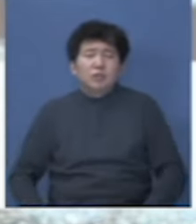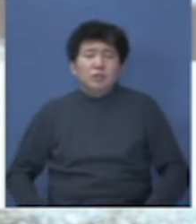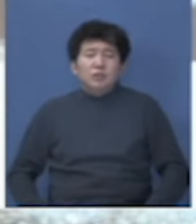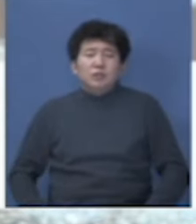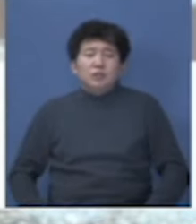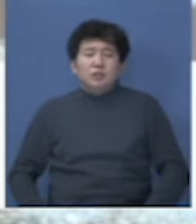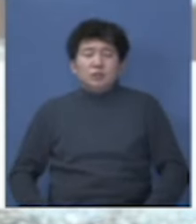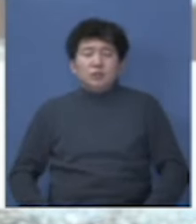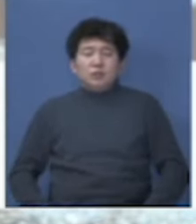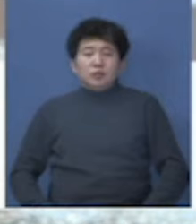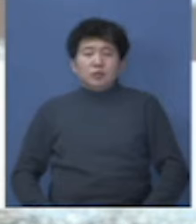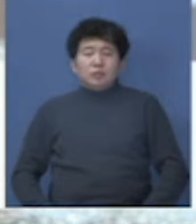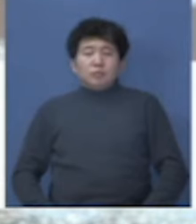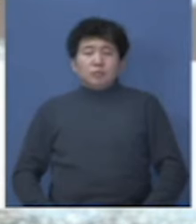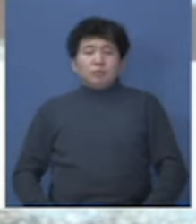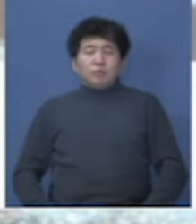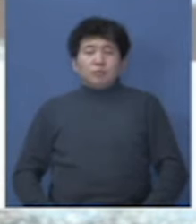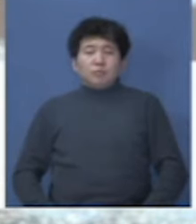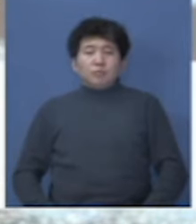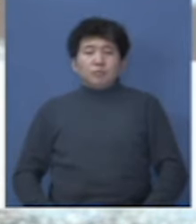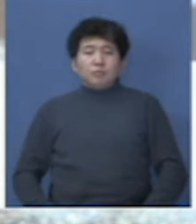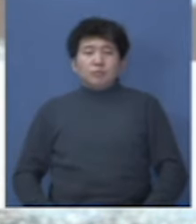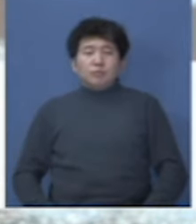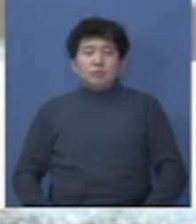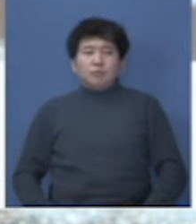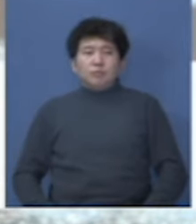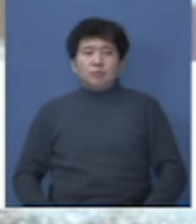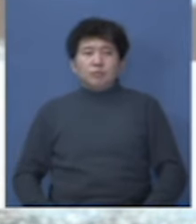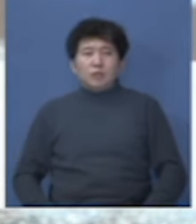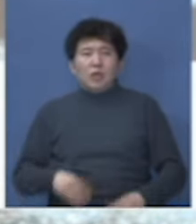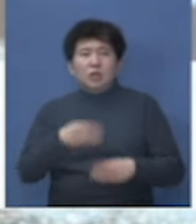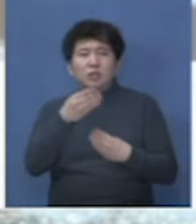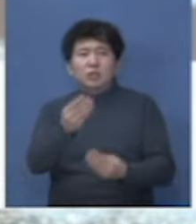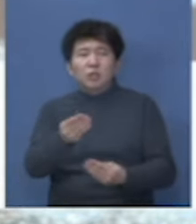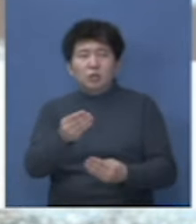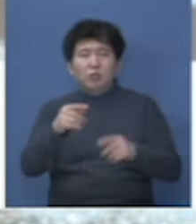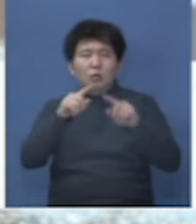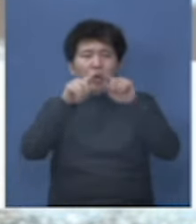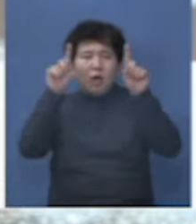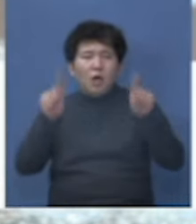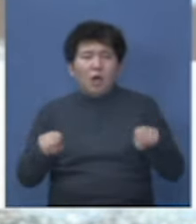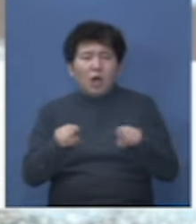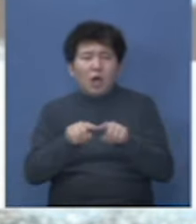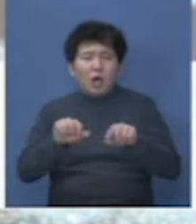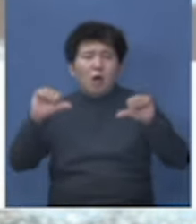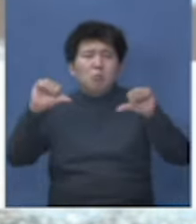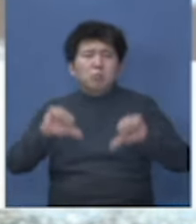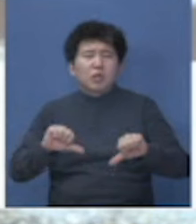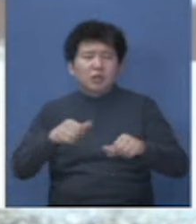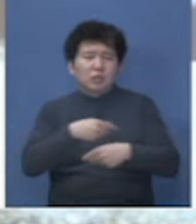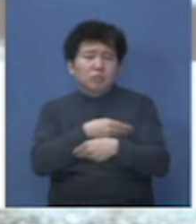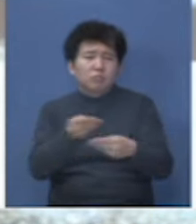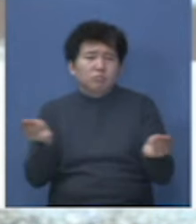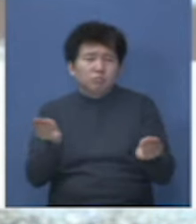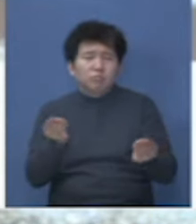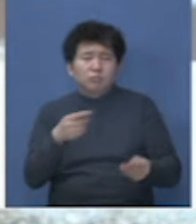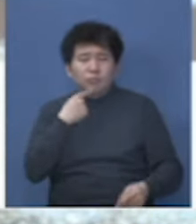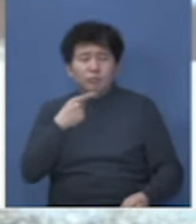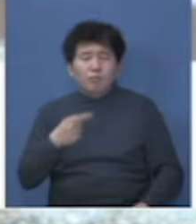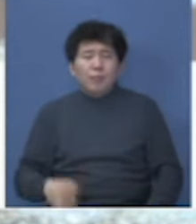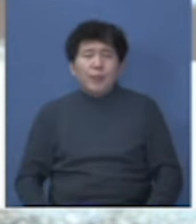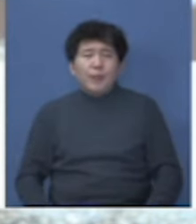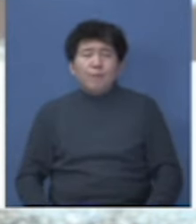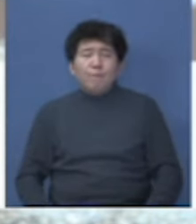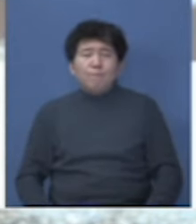Тек түсіндірме жұмыстарын жүргізіп қана қоймай, оларға қолдарына арнайы ережелер таратып жүрміз қазіргі кезде. Жалпы